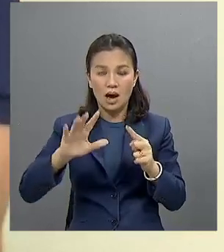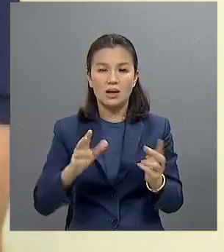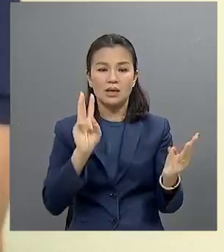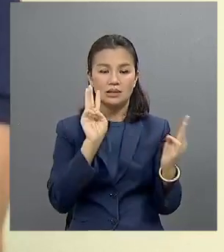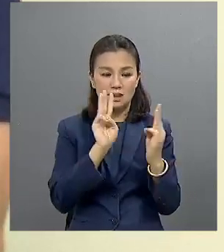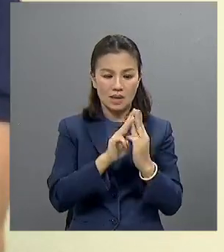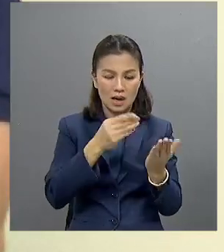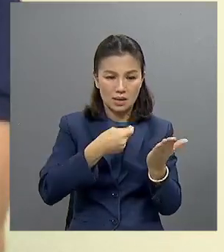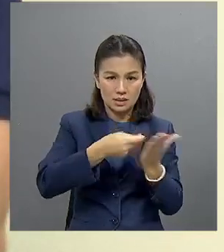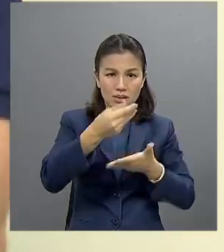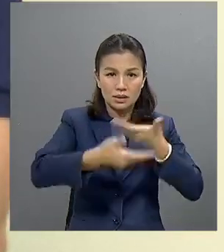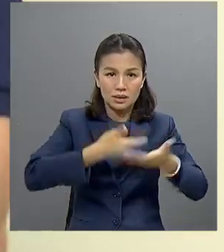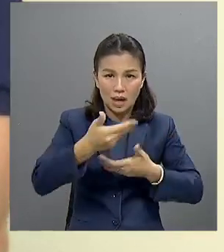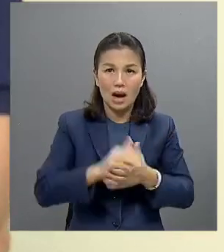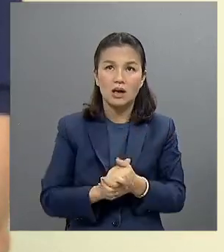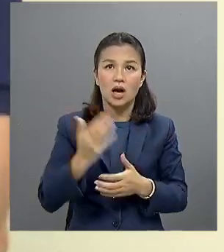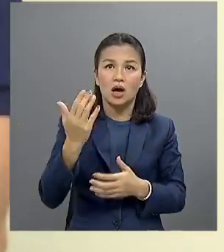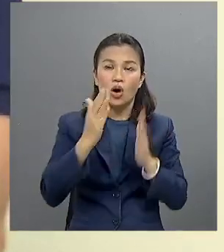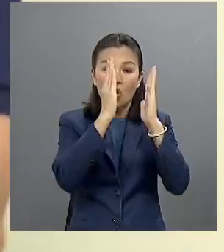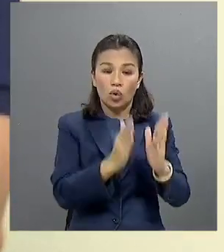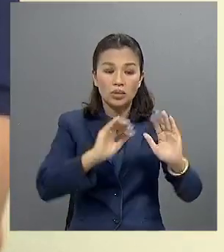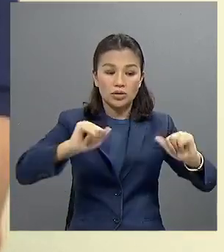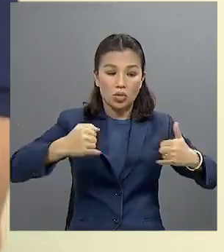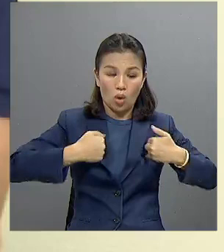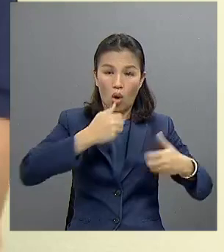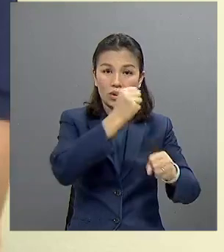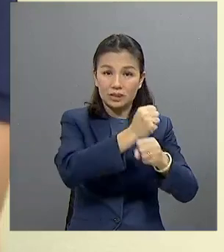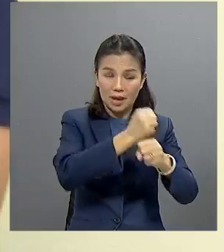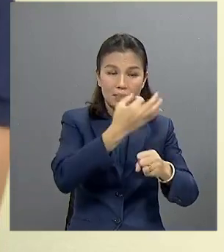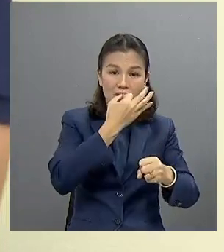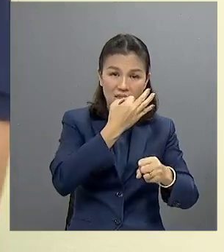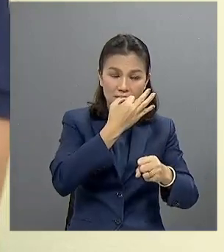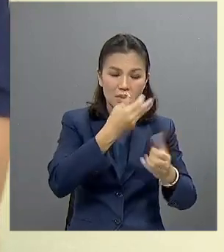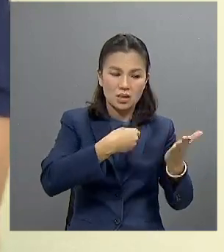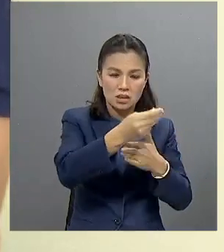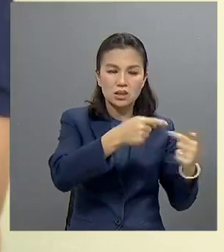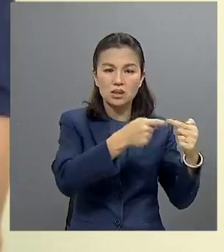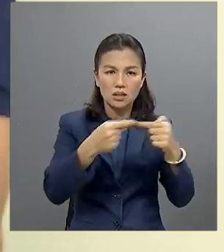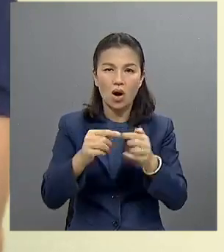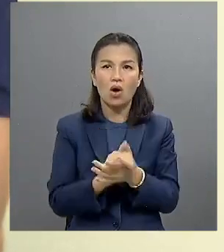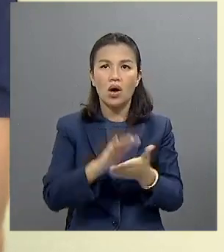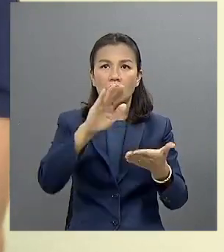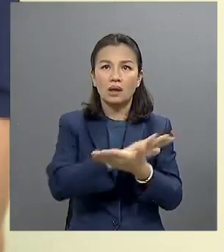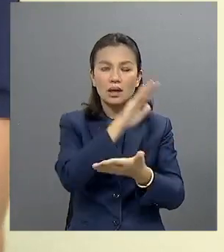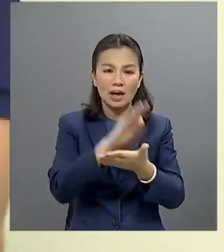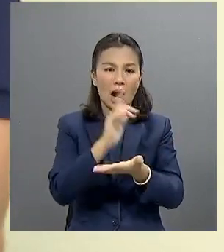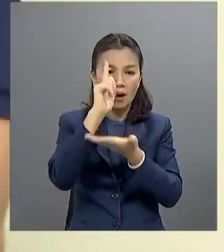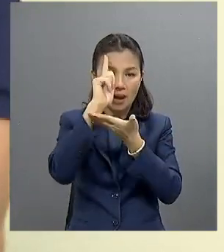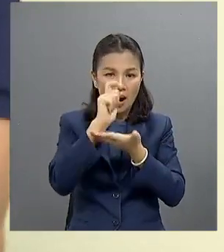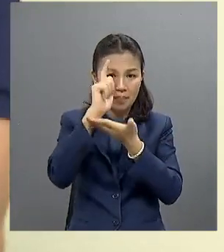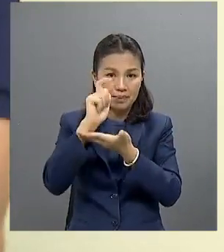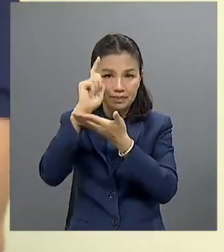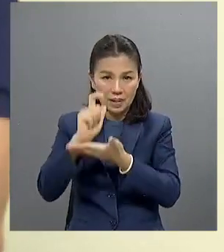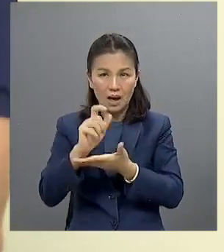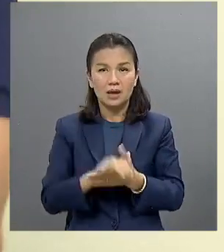ของเดิมที่ทำกินอยู่ก่อนนี้นะครับครับแล้วก็เอกสารการทำกินรูปถ่ายแล้วก็ใบเอกสารที่ยื่น